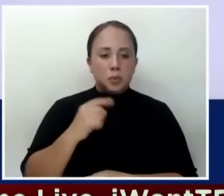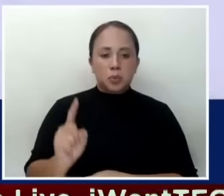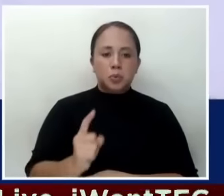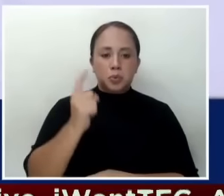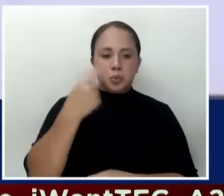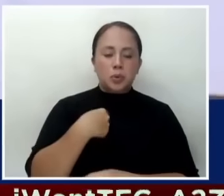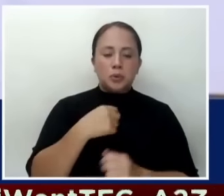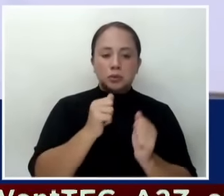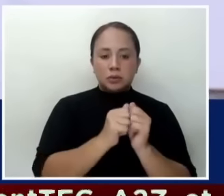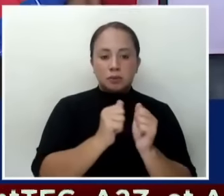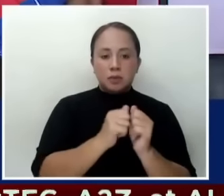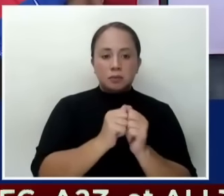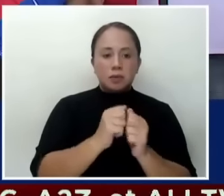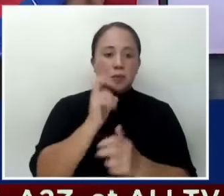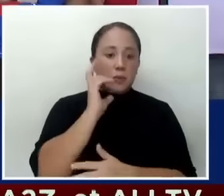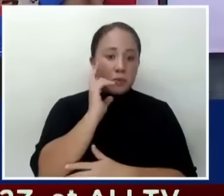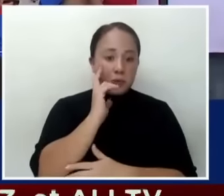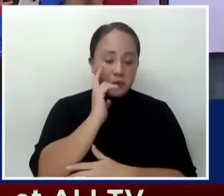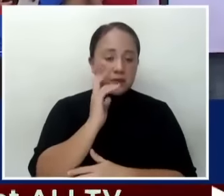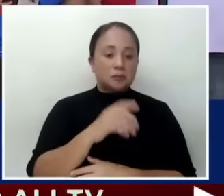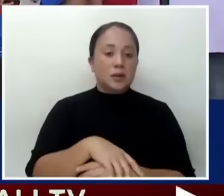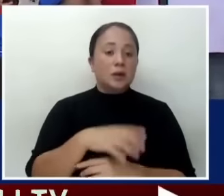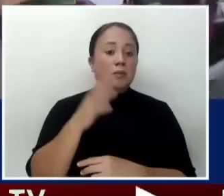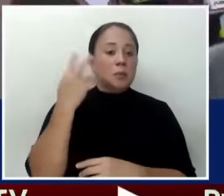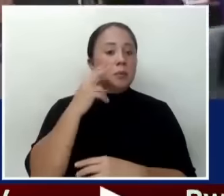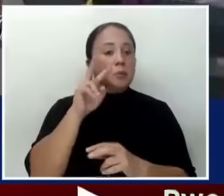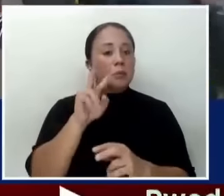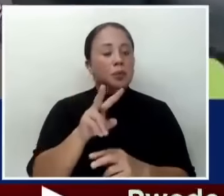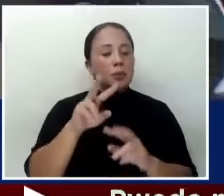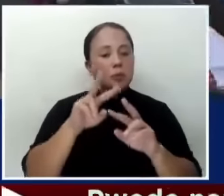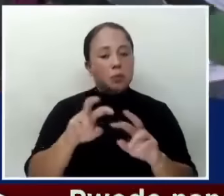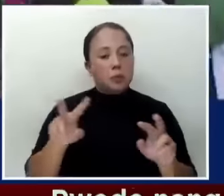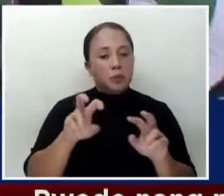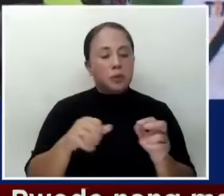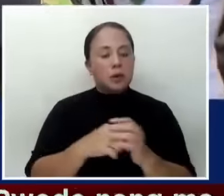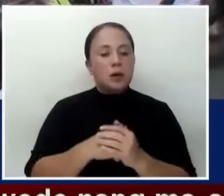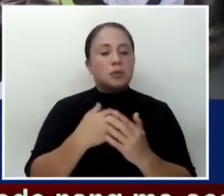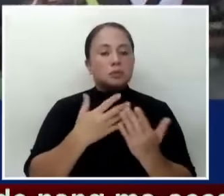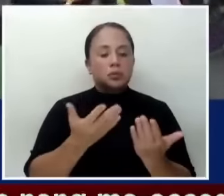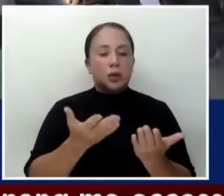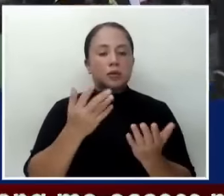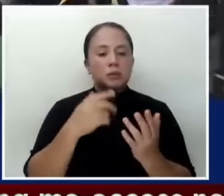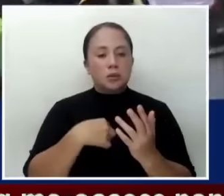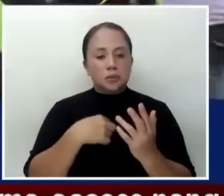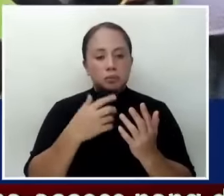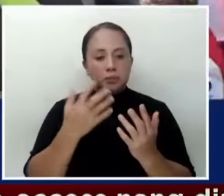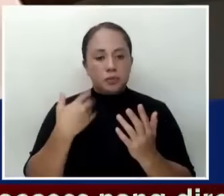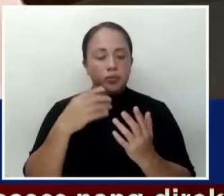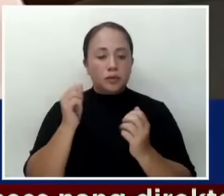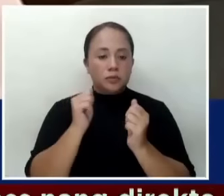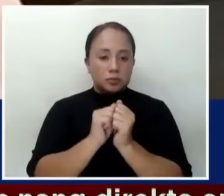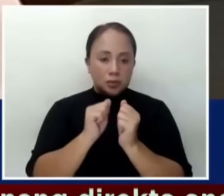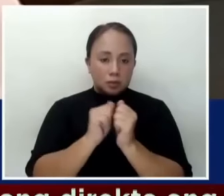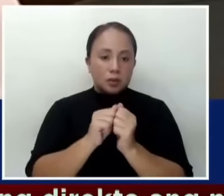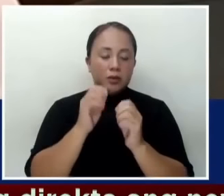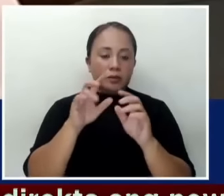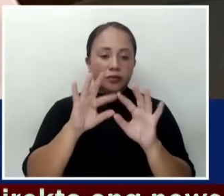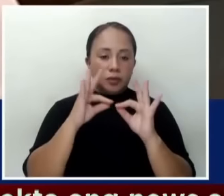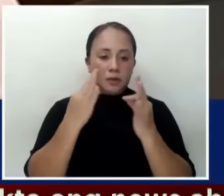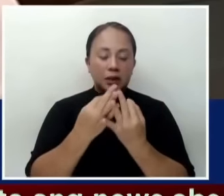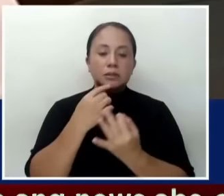mate ni Marcos si Duterte matapos aniyang makita ang survey at matimbang ang desisyon, katuwang ng kanyang pamilya. Giit ni